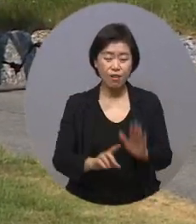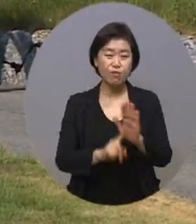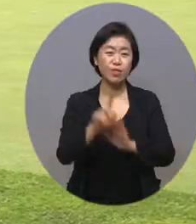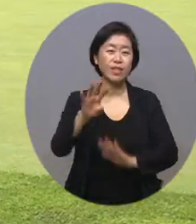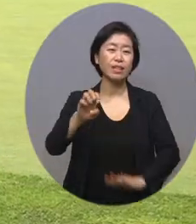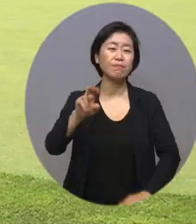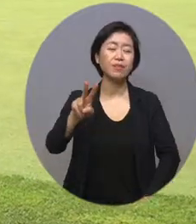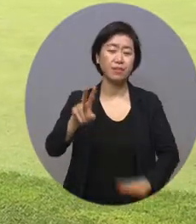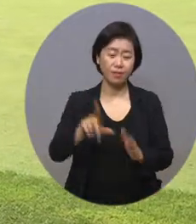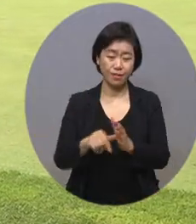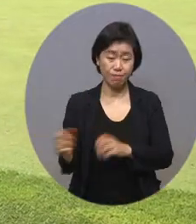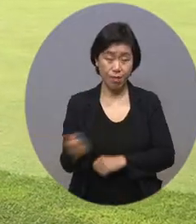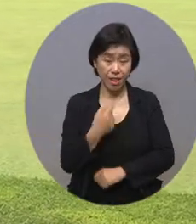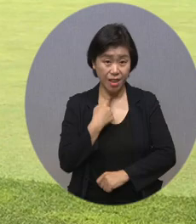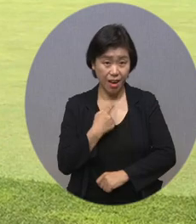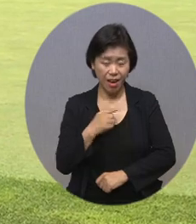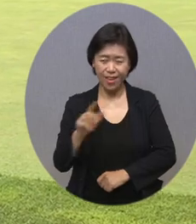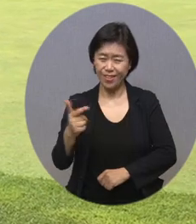아니